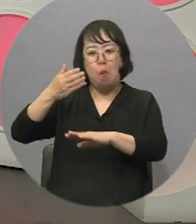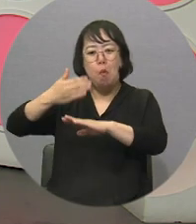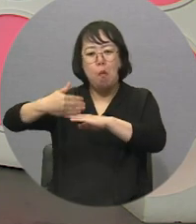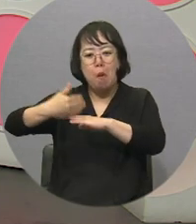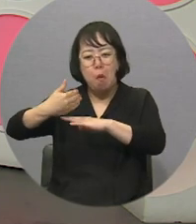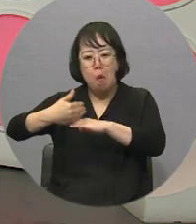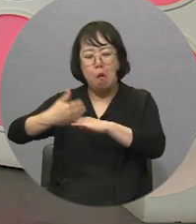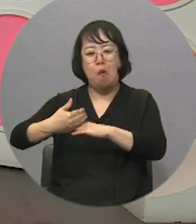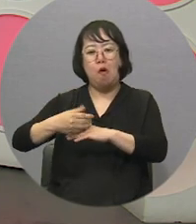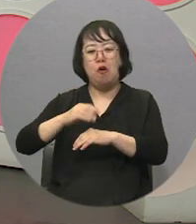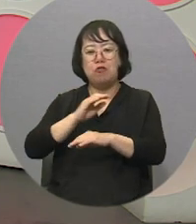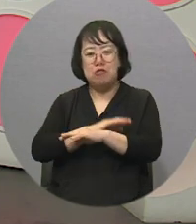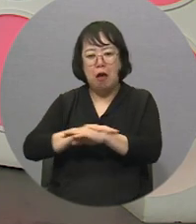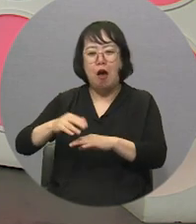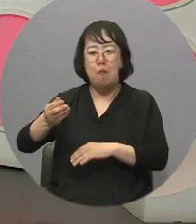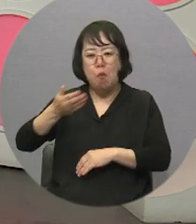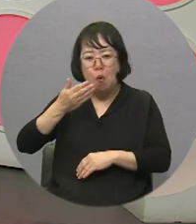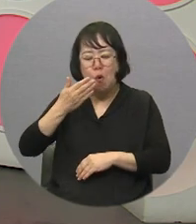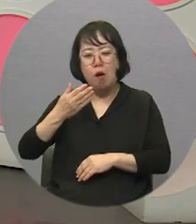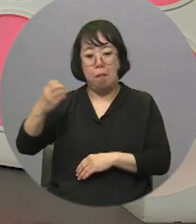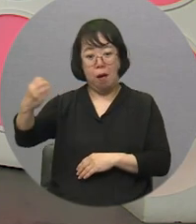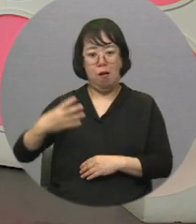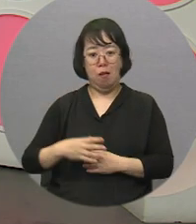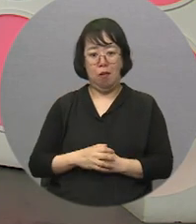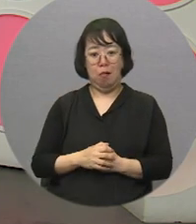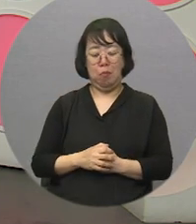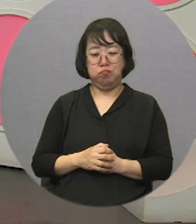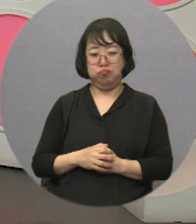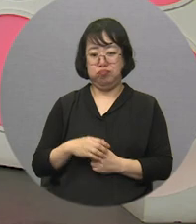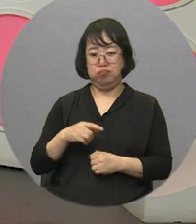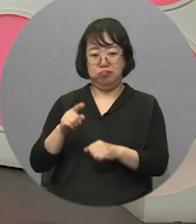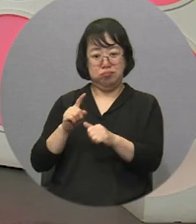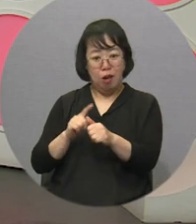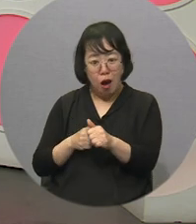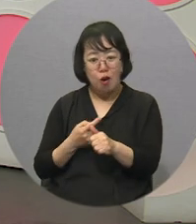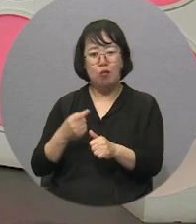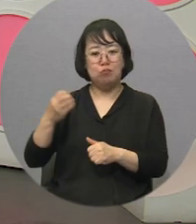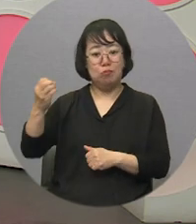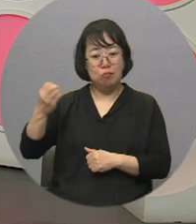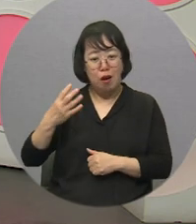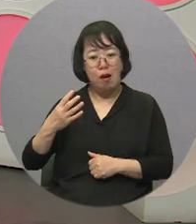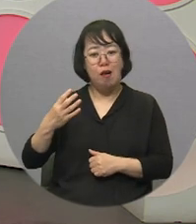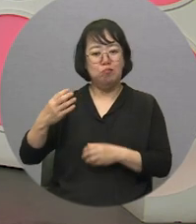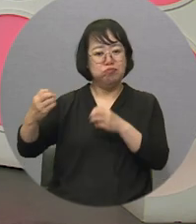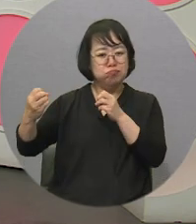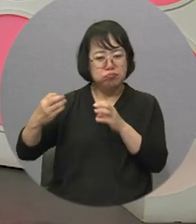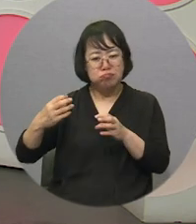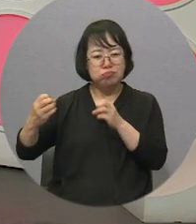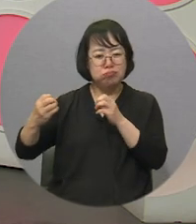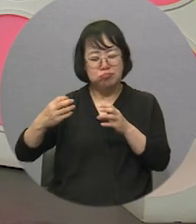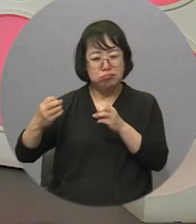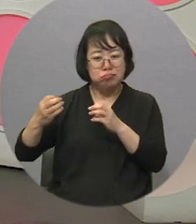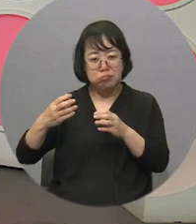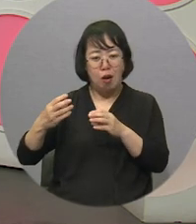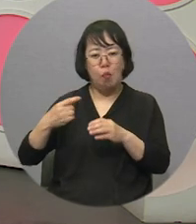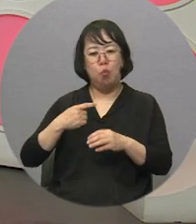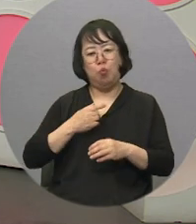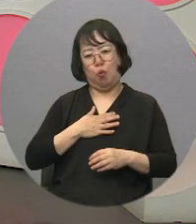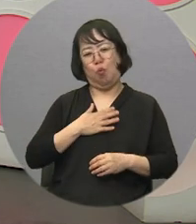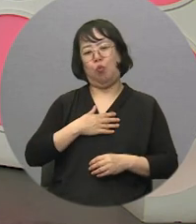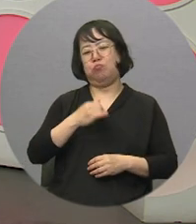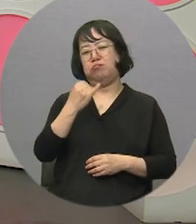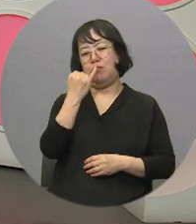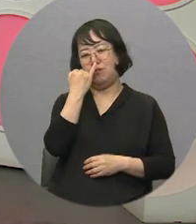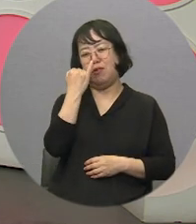이렇게 눈구랭이처럼 말을 한다고. 그러면 나도 네 형부도 자연스럽게 풀려. 너도